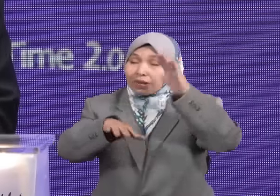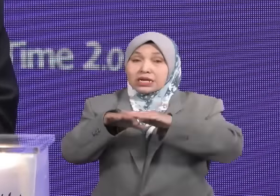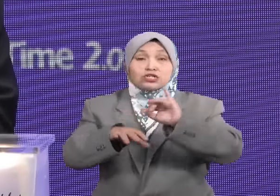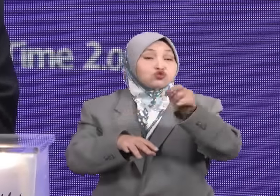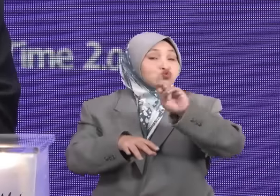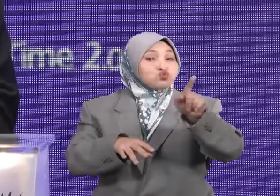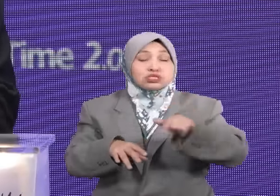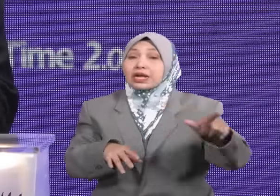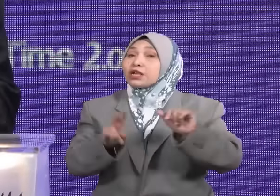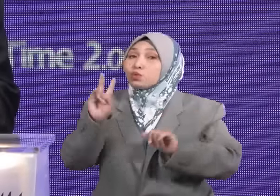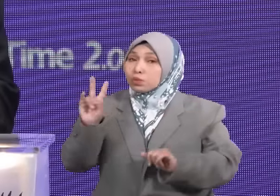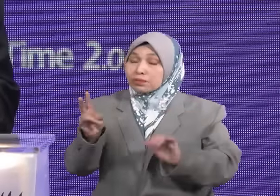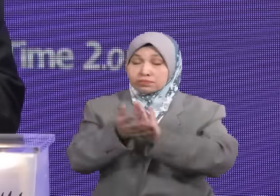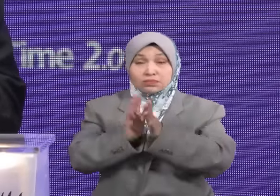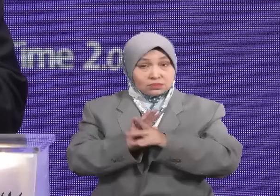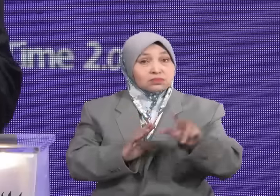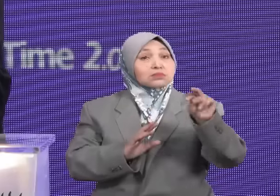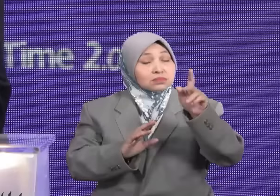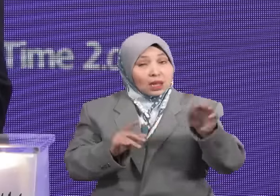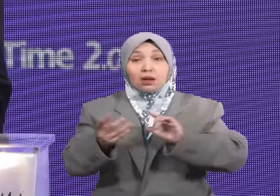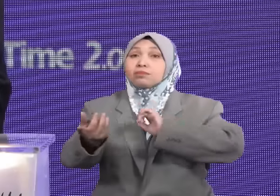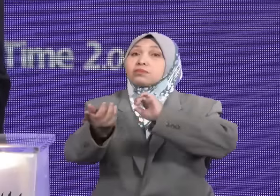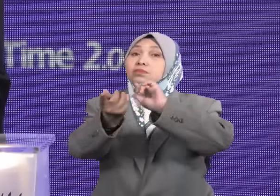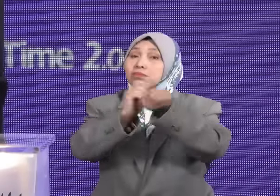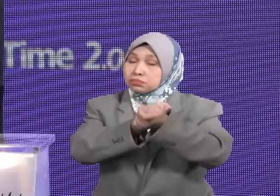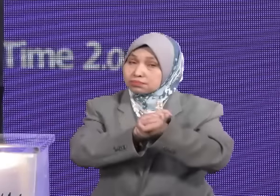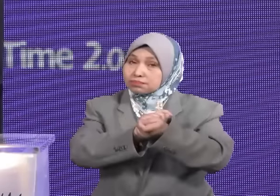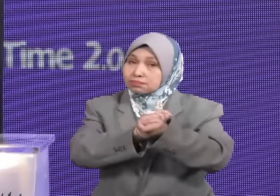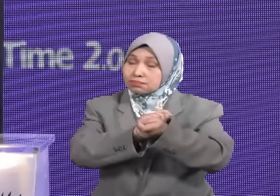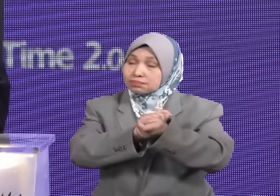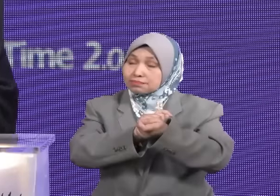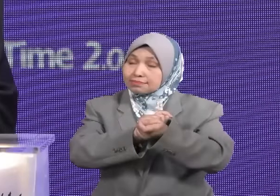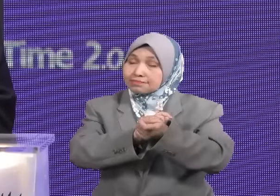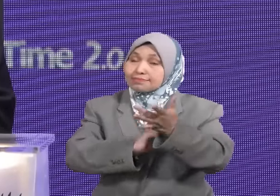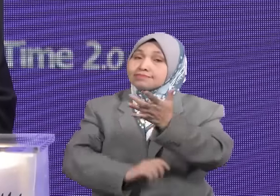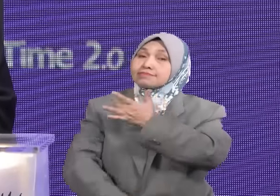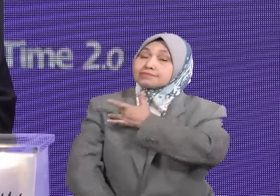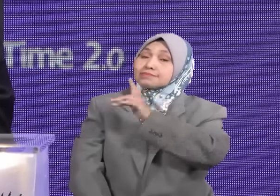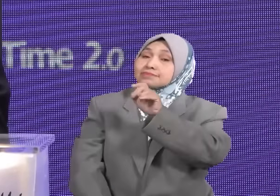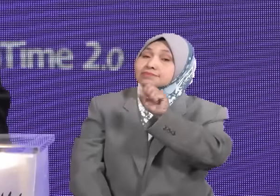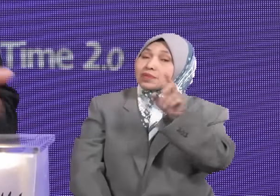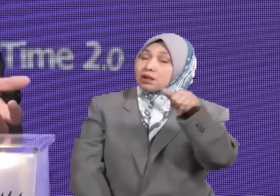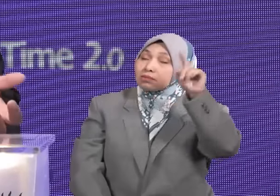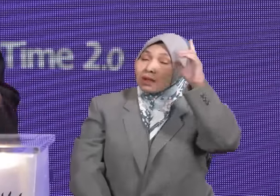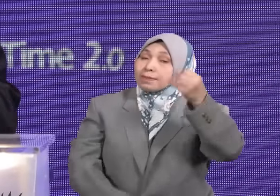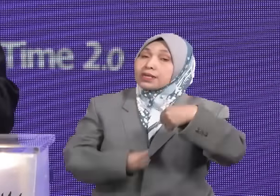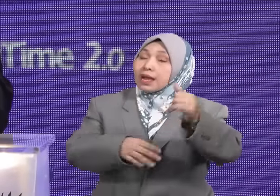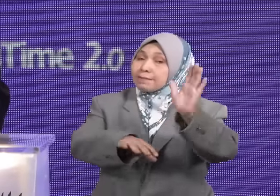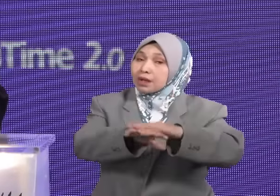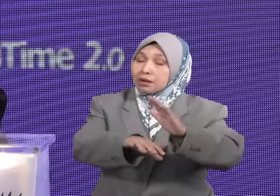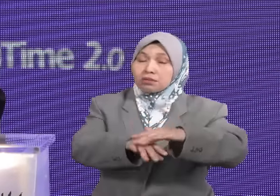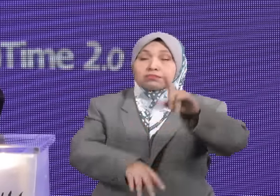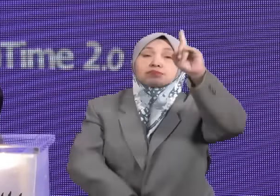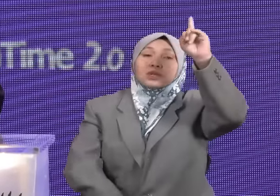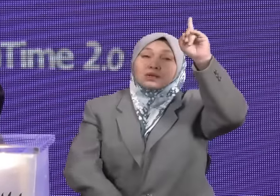yang kedua. Maka nikmat ini bila ditukarkan, maka kesannya ialah Allah memberi amaran syadidul iqab. Ya, Allah